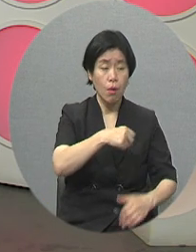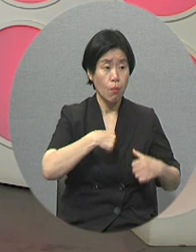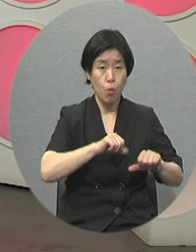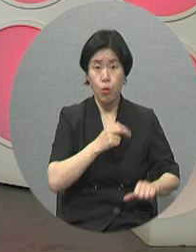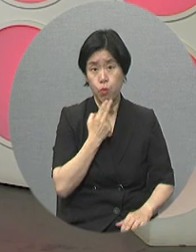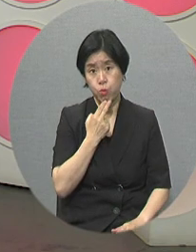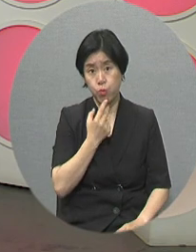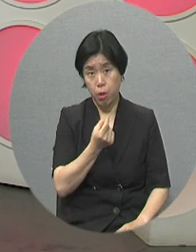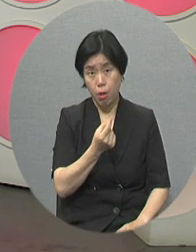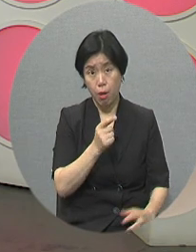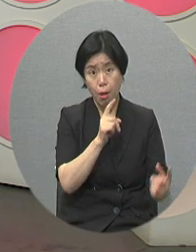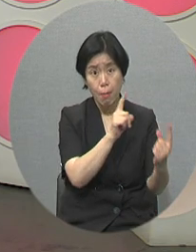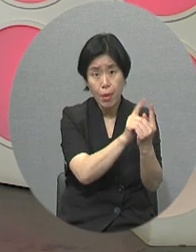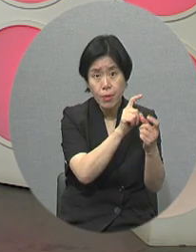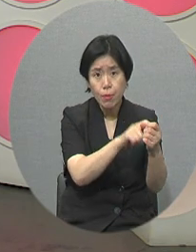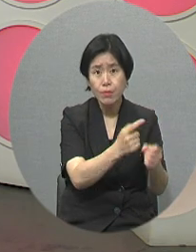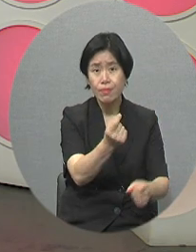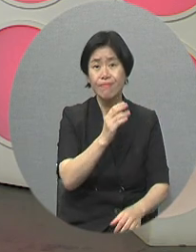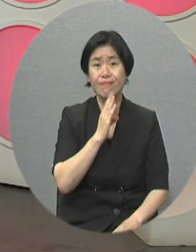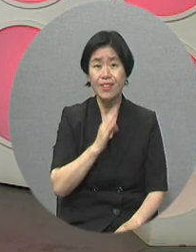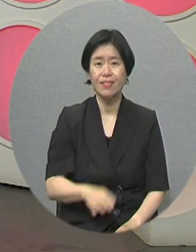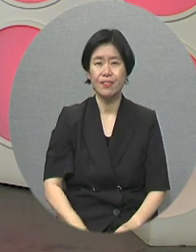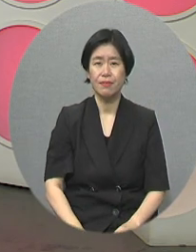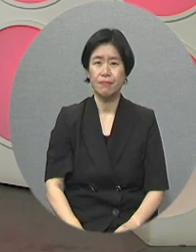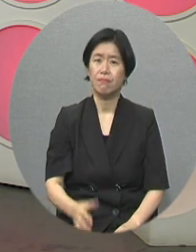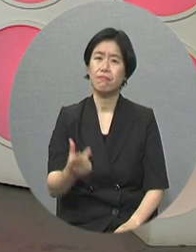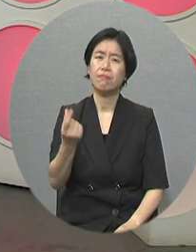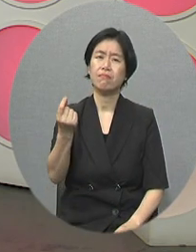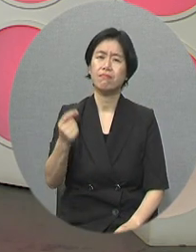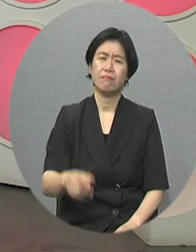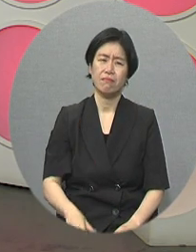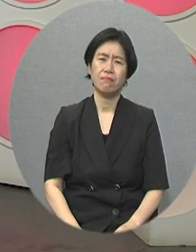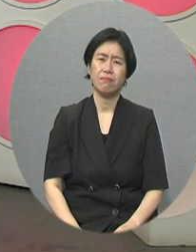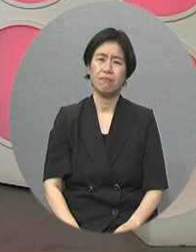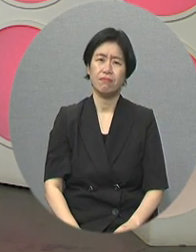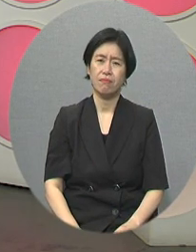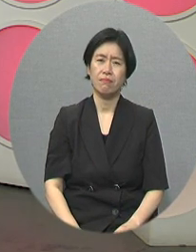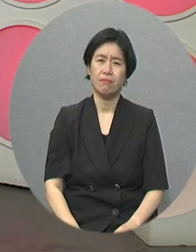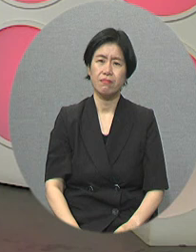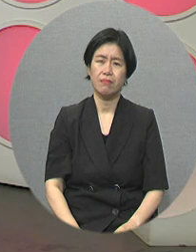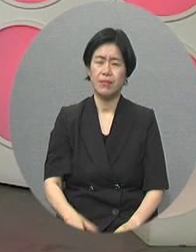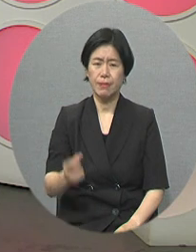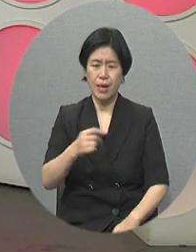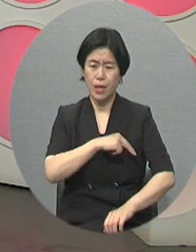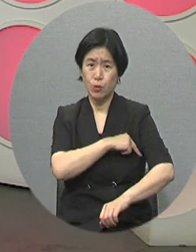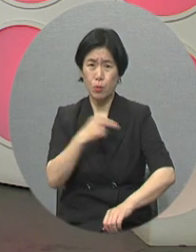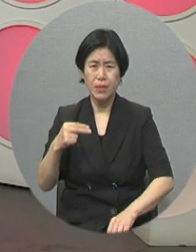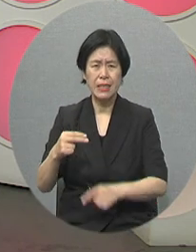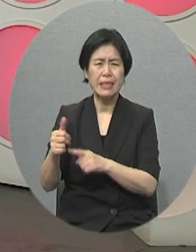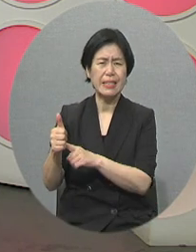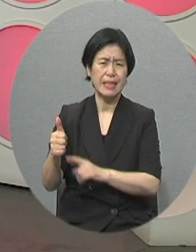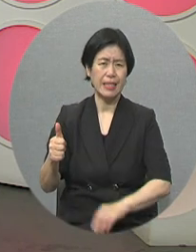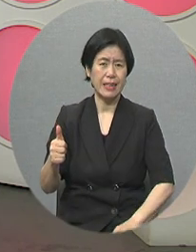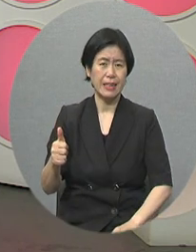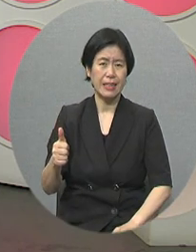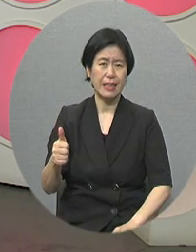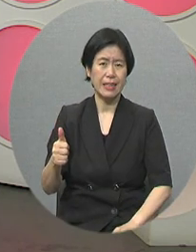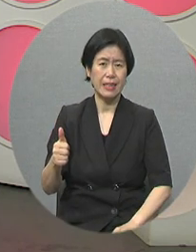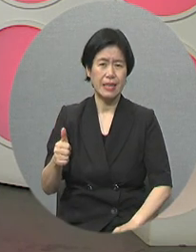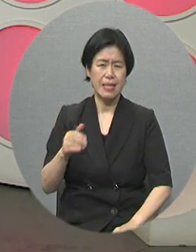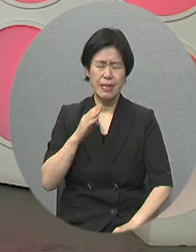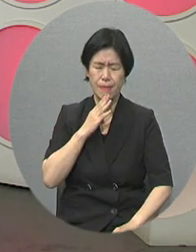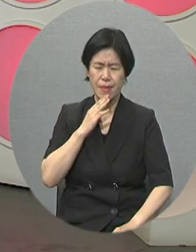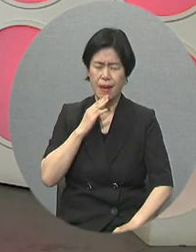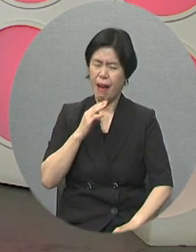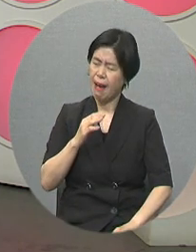와야지 그런 생각이 드신 거잖아요. 그저 버스 안에서 그 참 일명 소매치기라고 하는 사람 아. 정말